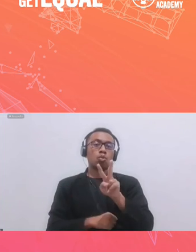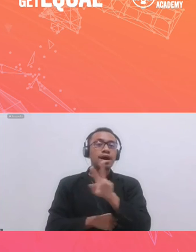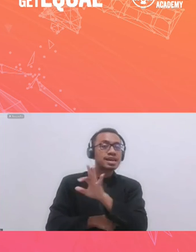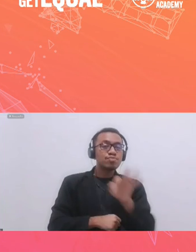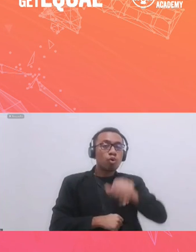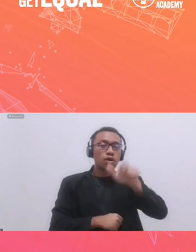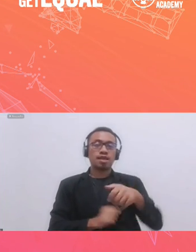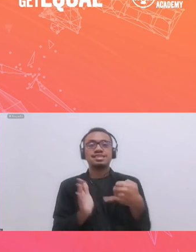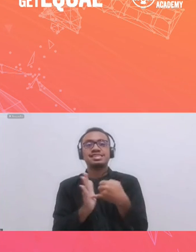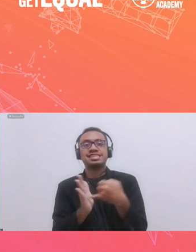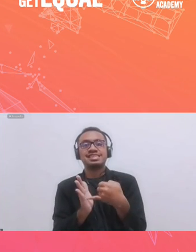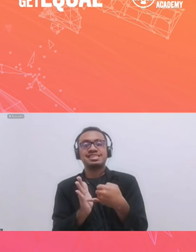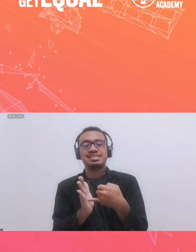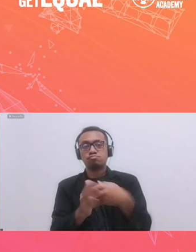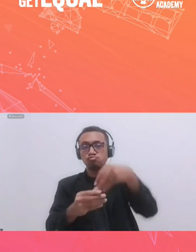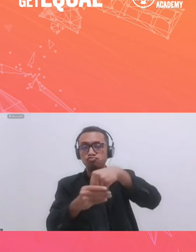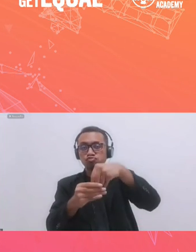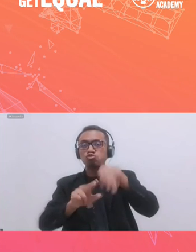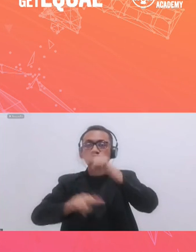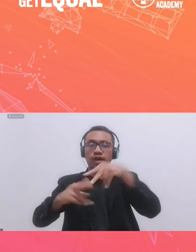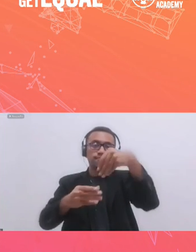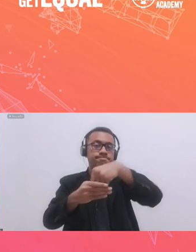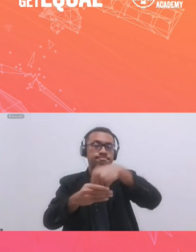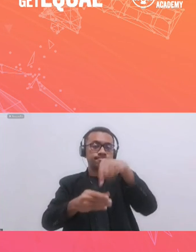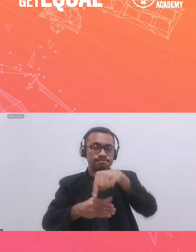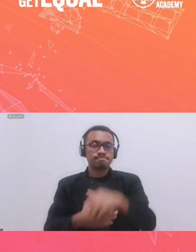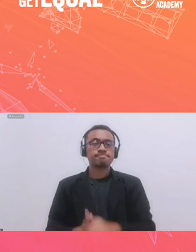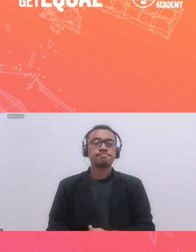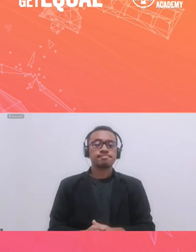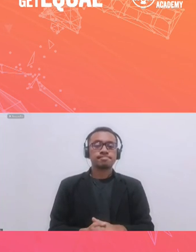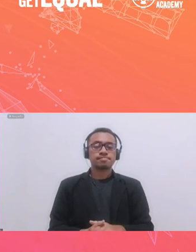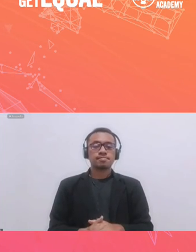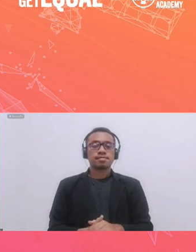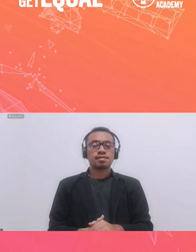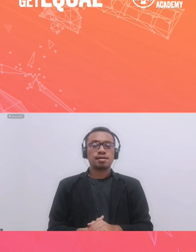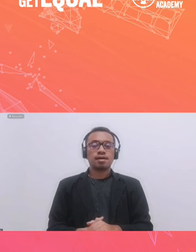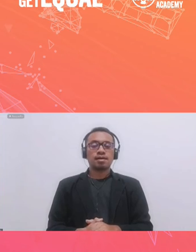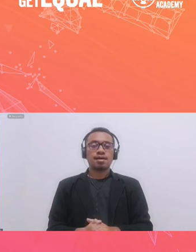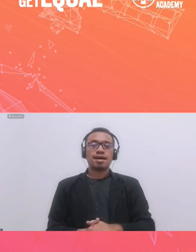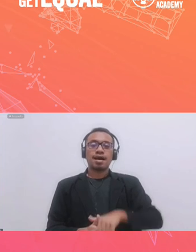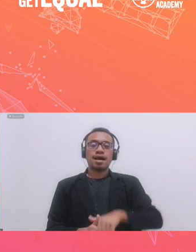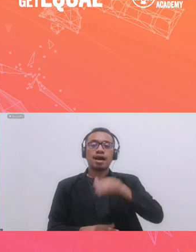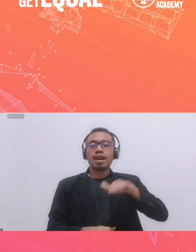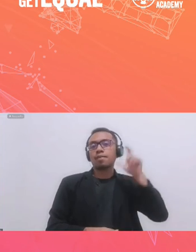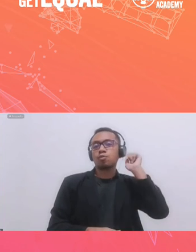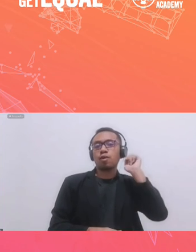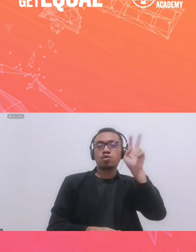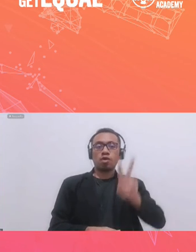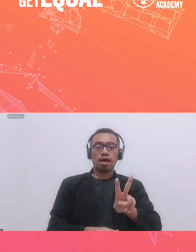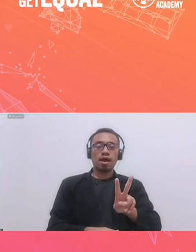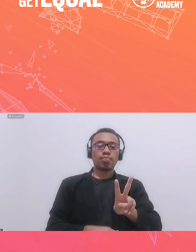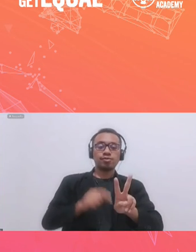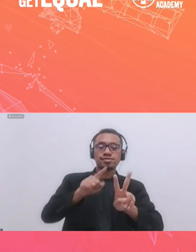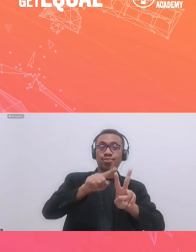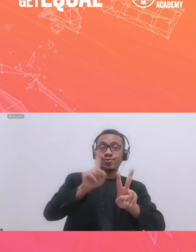responden nationwide yang dari, kalau misalnya tadi teman-teman kalian menunjukkan bahwa satu dari dua anak perempuan atau setengah, lebih dari